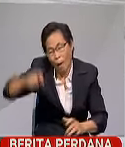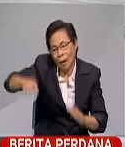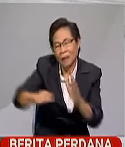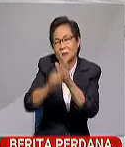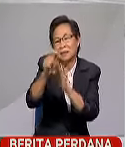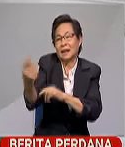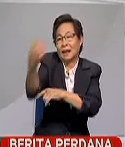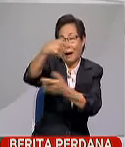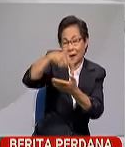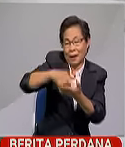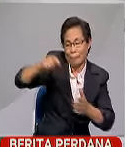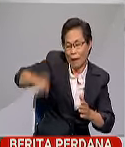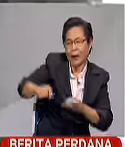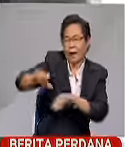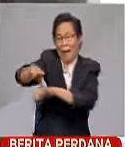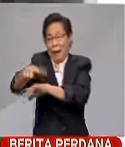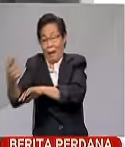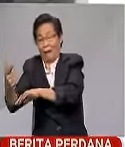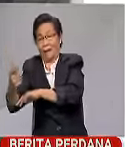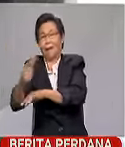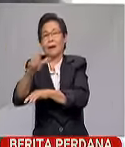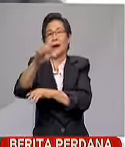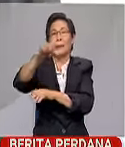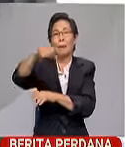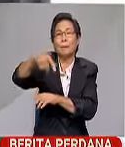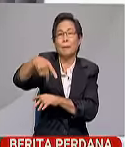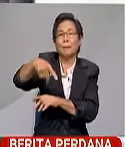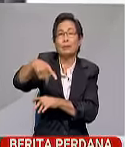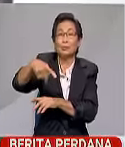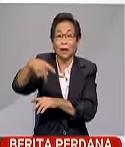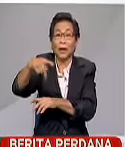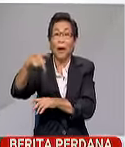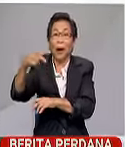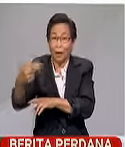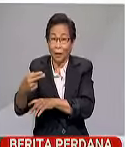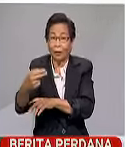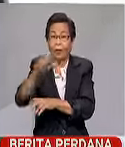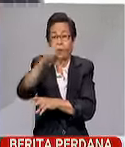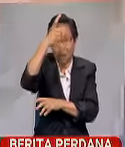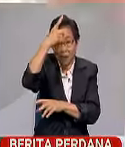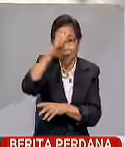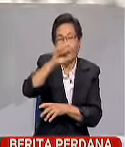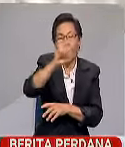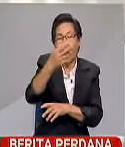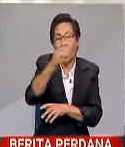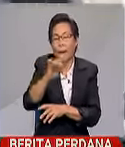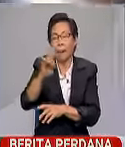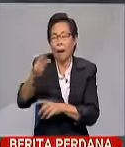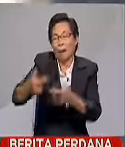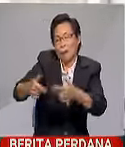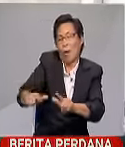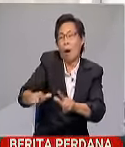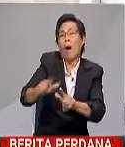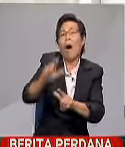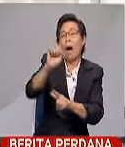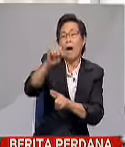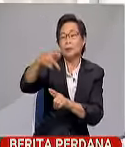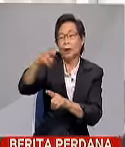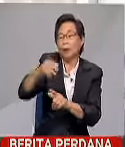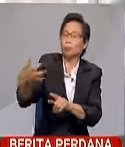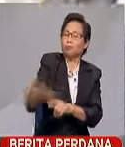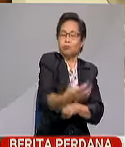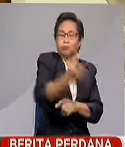ini. Di Mahkamah Berasingan, Pesuruhjaya Kehakiman Datuk Ahmad Syahrir Muhammad Saleh turut membenarkan permohonan SPRM untuk